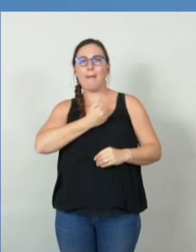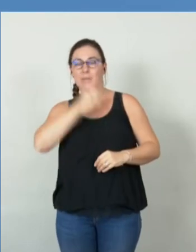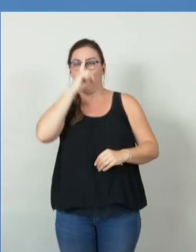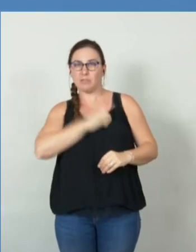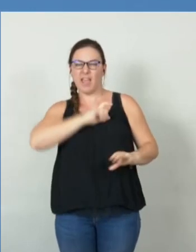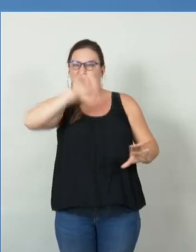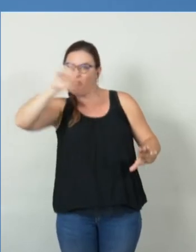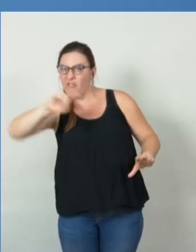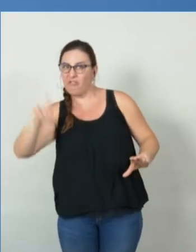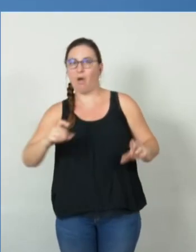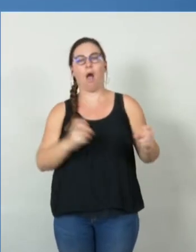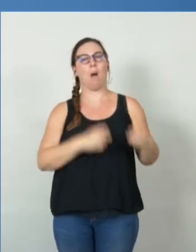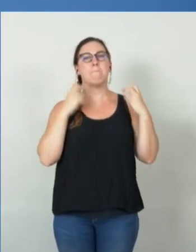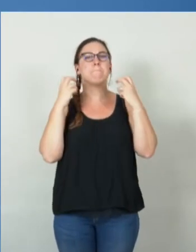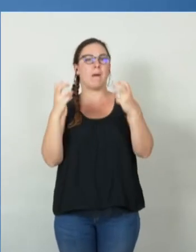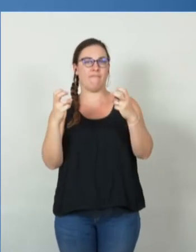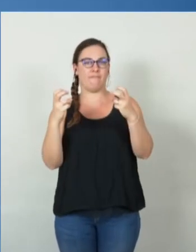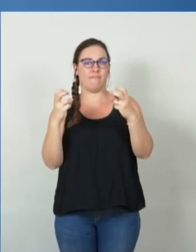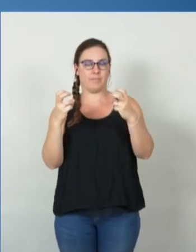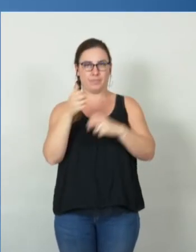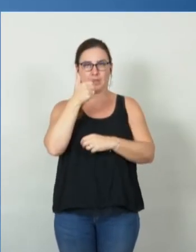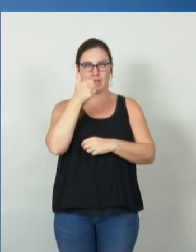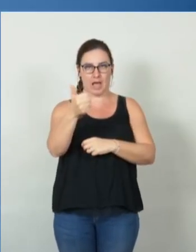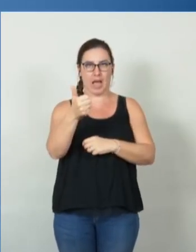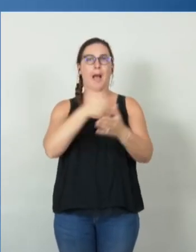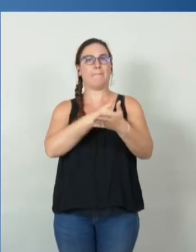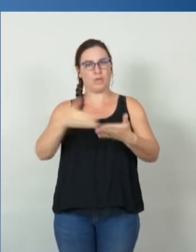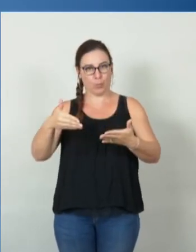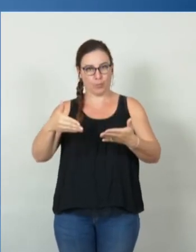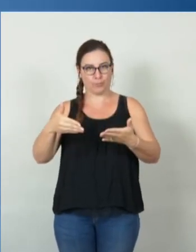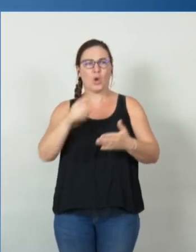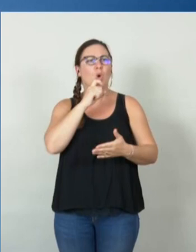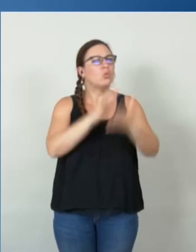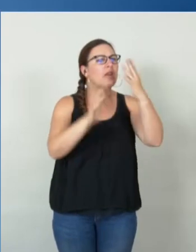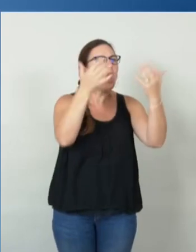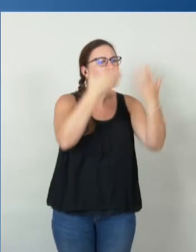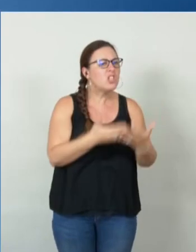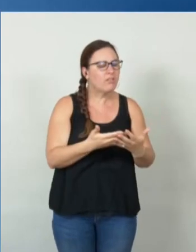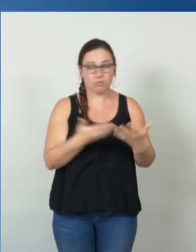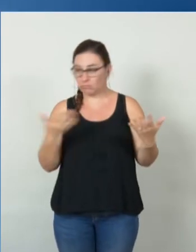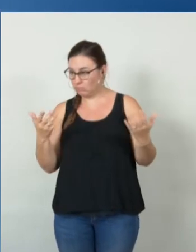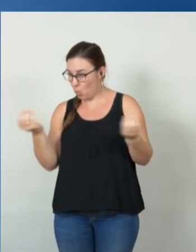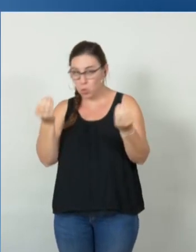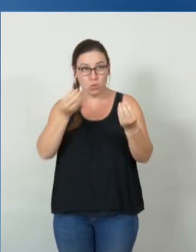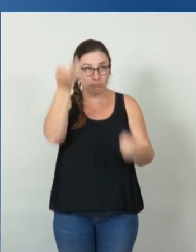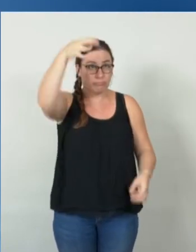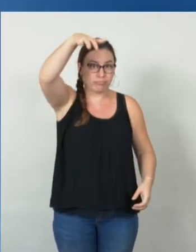montre à un million et le chiffre cité tout à l'heure n'avait pas de base